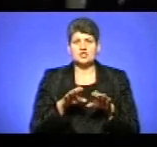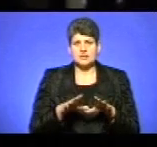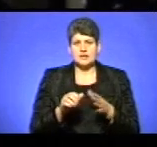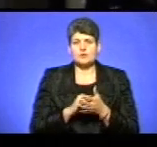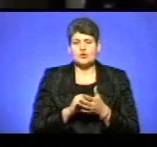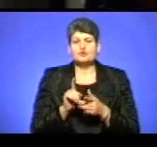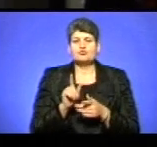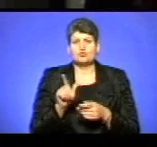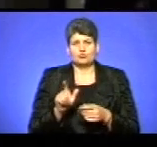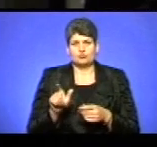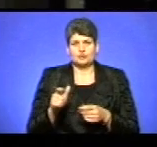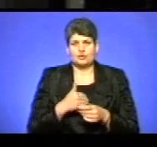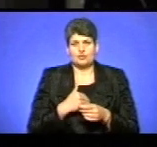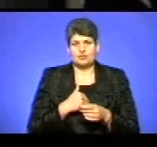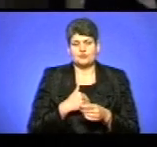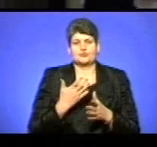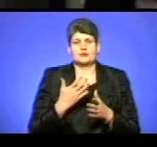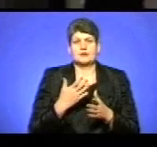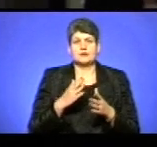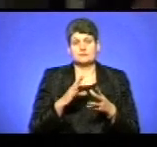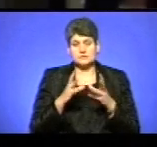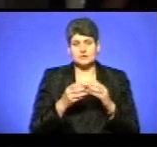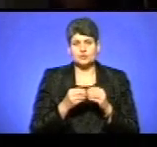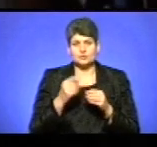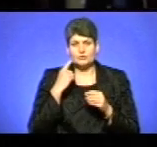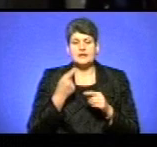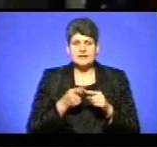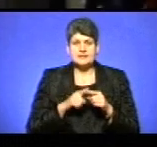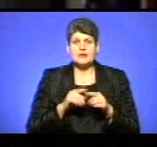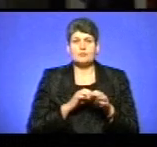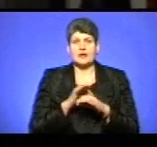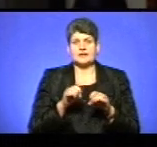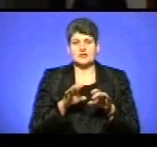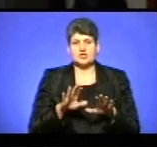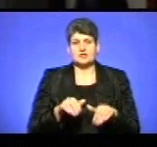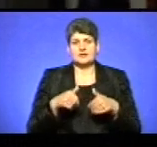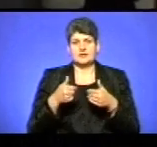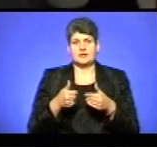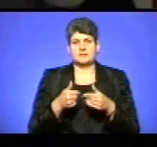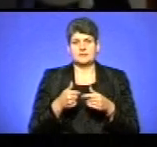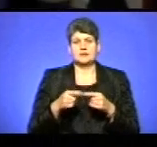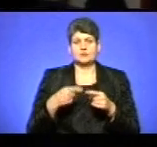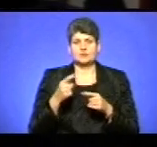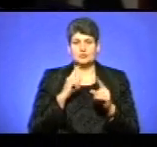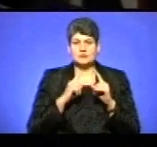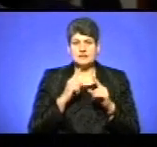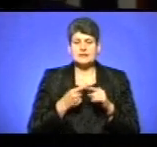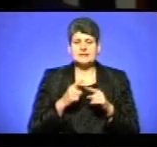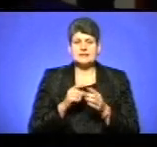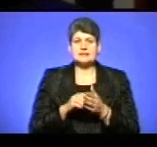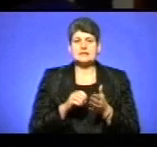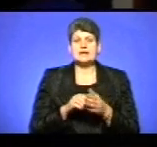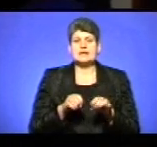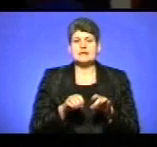що люди хочуть, щоб була це консолідована думка, і я даю слово, що я цей проект рішення внесу на черговій сесії міської ради. Такий проект рішення зареєстрований